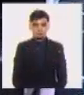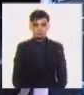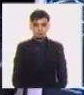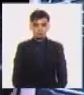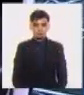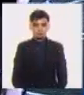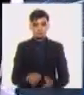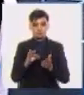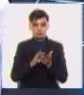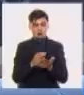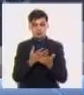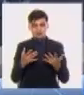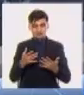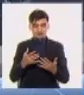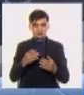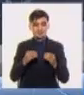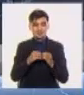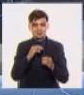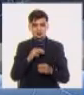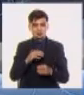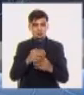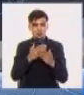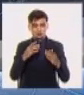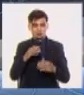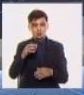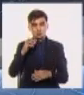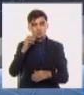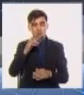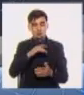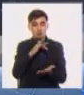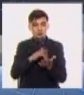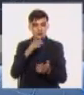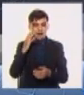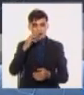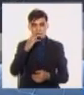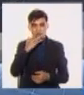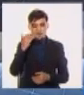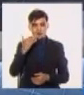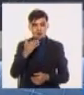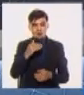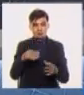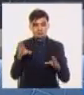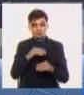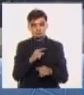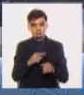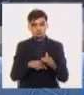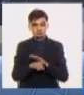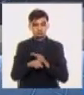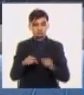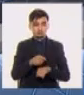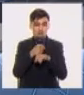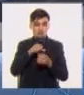сразу в нескольких десятках американских городов введен комендантский час причина непрекращающийся